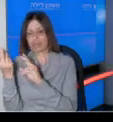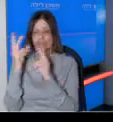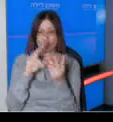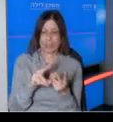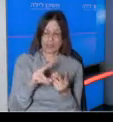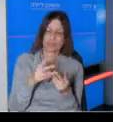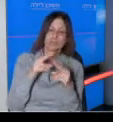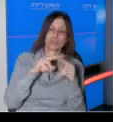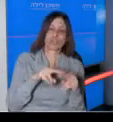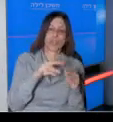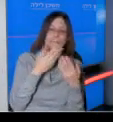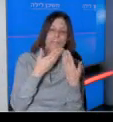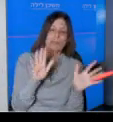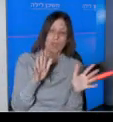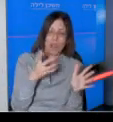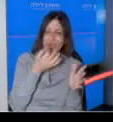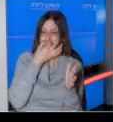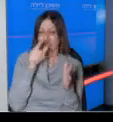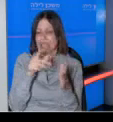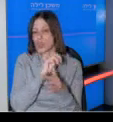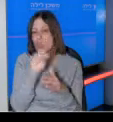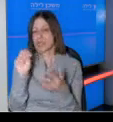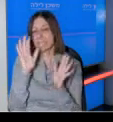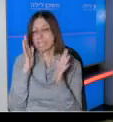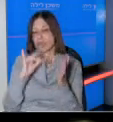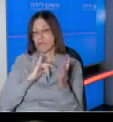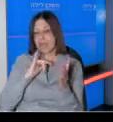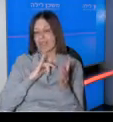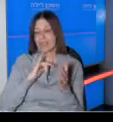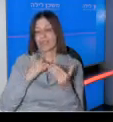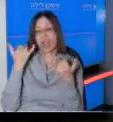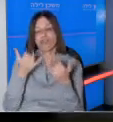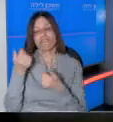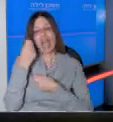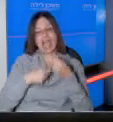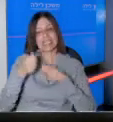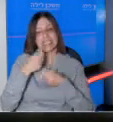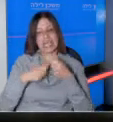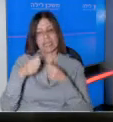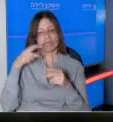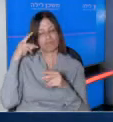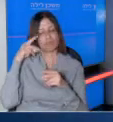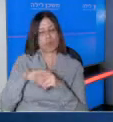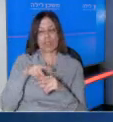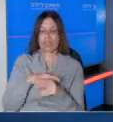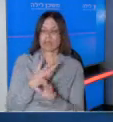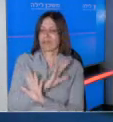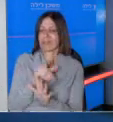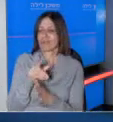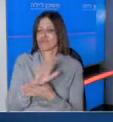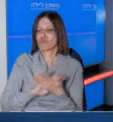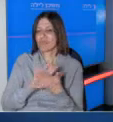משאירים פתוח? עכשיו לשאלתך, זה נושא מאוד מאוד מעניין, כרגע העסקים בהחלט מוטרדים, כי אין פה שום